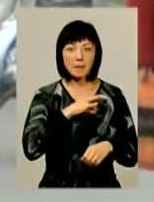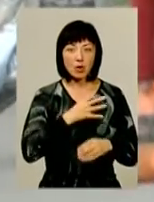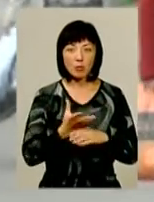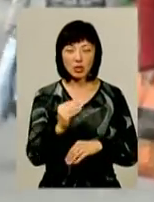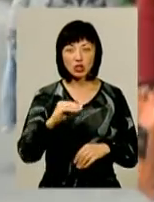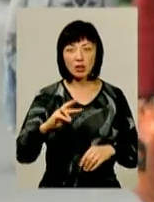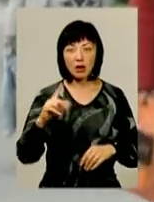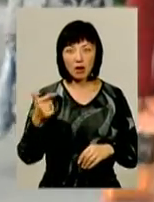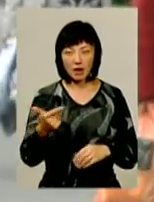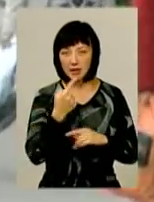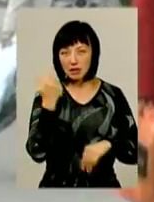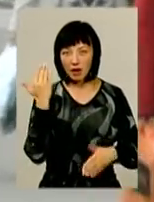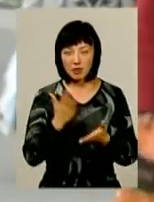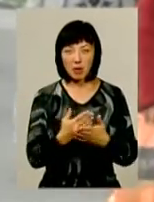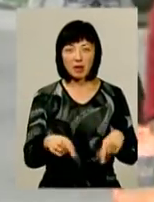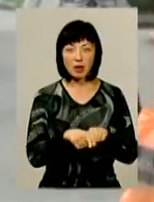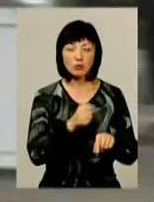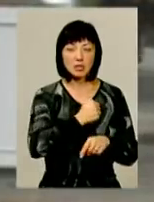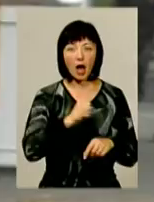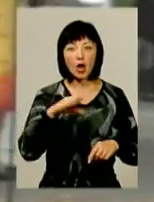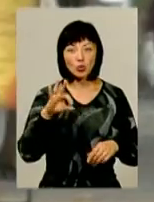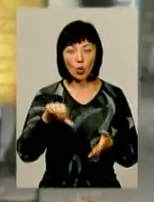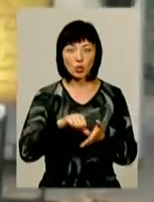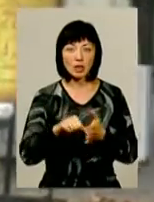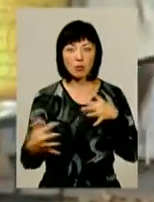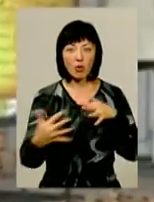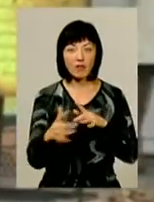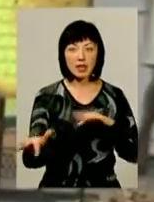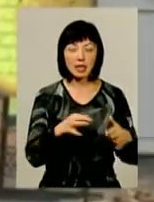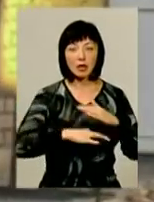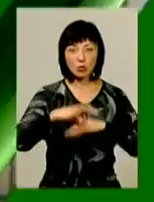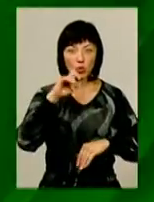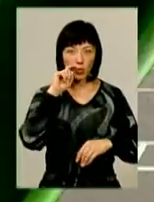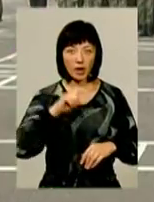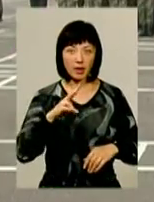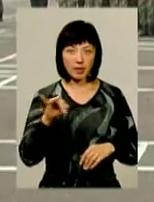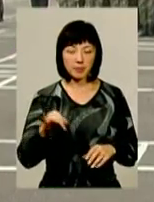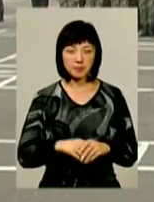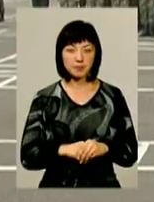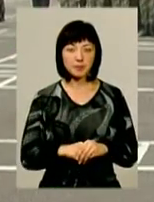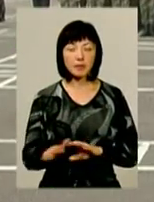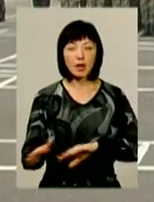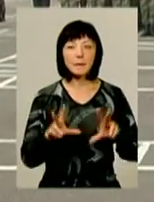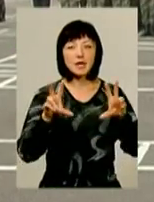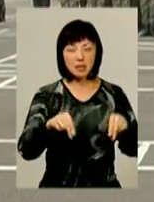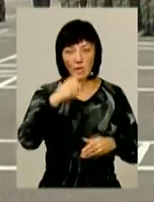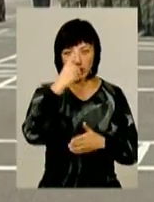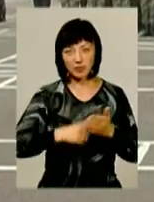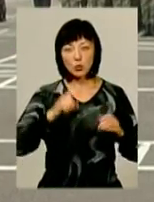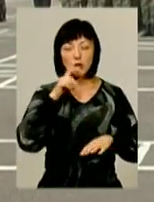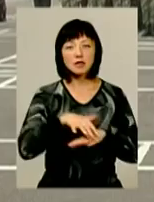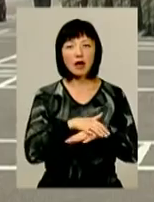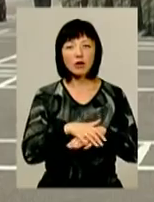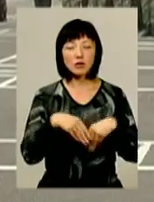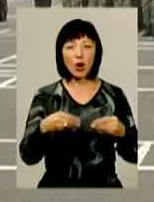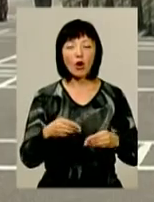житлово-комунальних послуг віднедавна мають також бійці АТО та учасники бойових дій на сході країни. Присягу на вірність українському народові